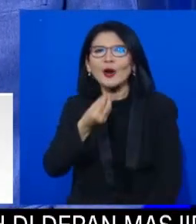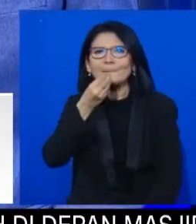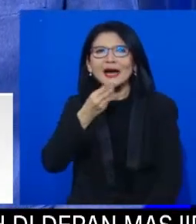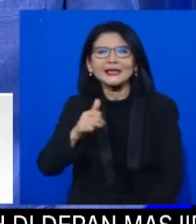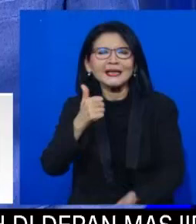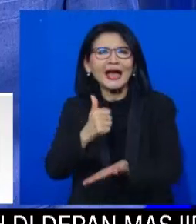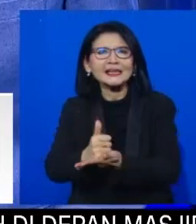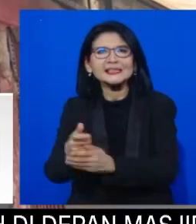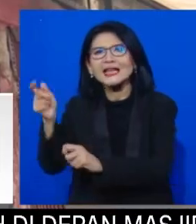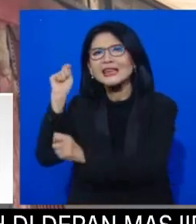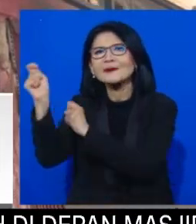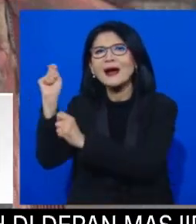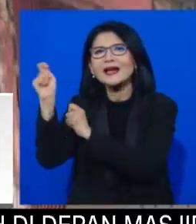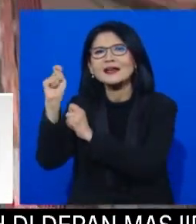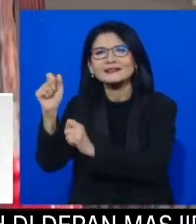Lebaran.